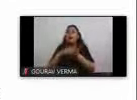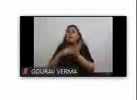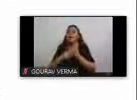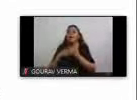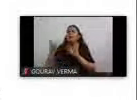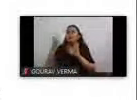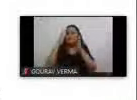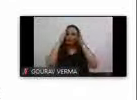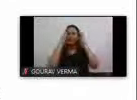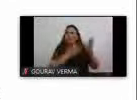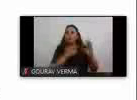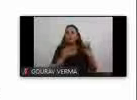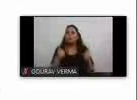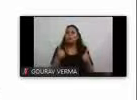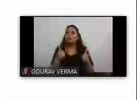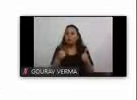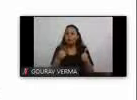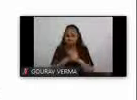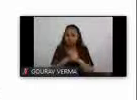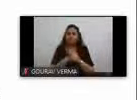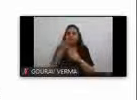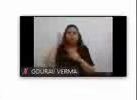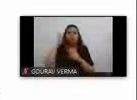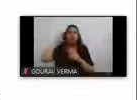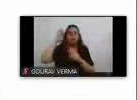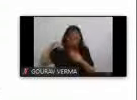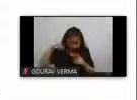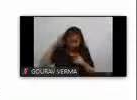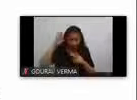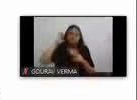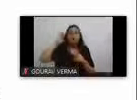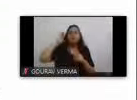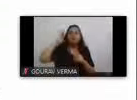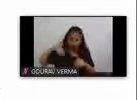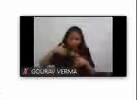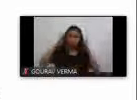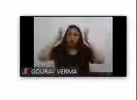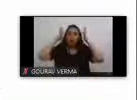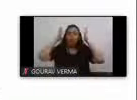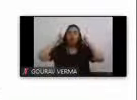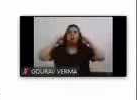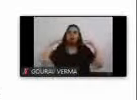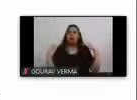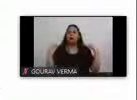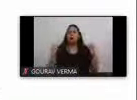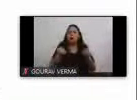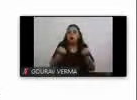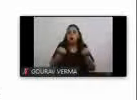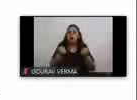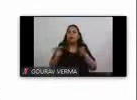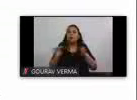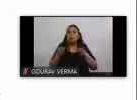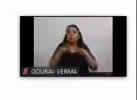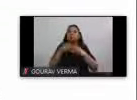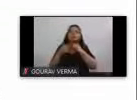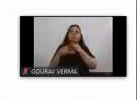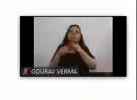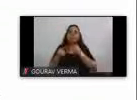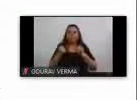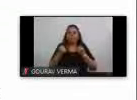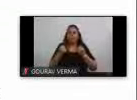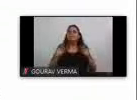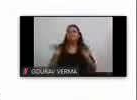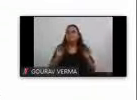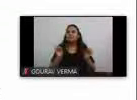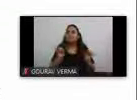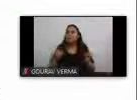jayega, kyunki uska sar ya head control nahi hai, neck control mein nahi hai, to jiske wajah se bacche ka vision ke visual